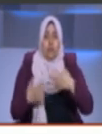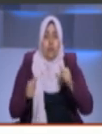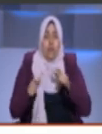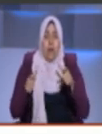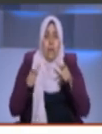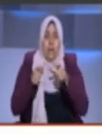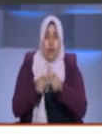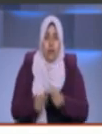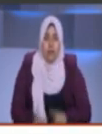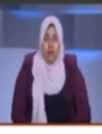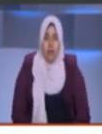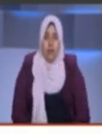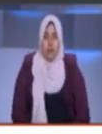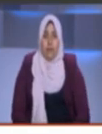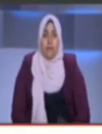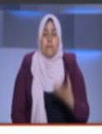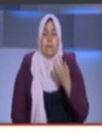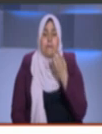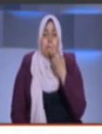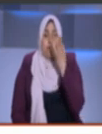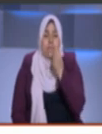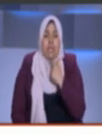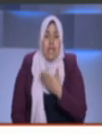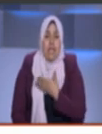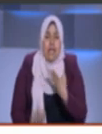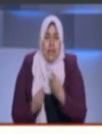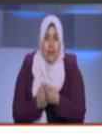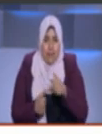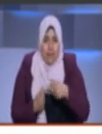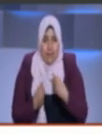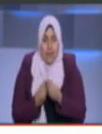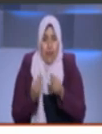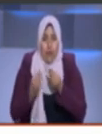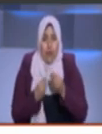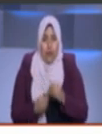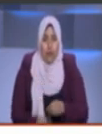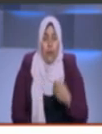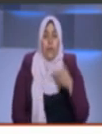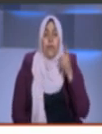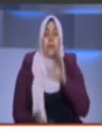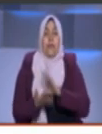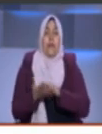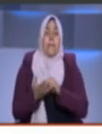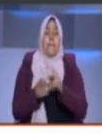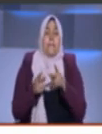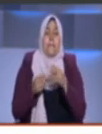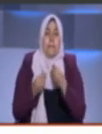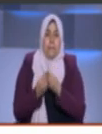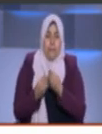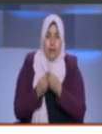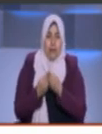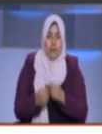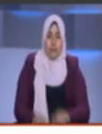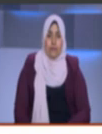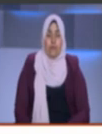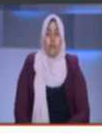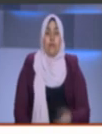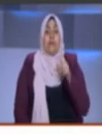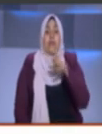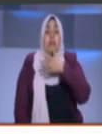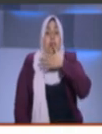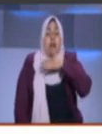المجتمعية. دكتور عادل مساء الخير، أهلا بحضرتك معنا في هذا النقاش. يعني أبدأ مع حضرتك من التصريحات